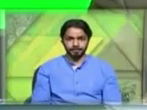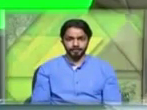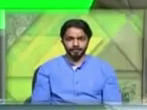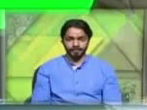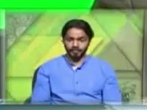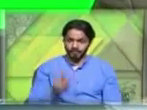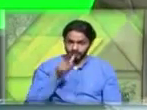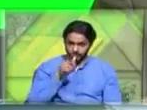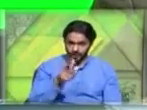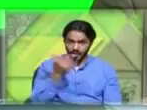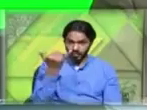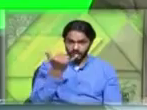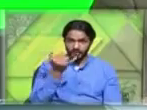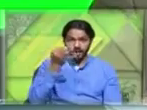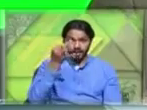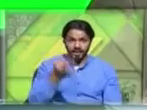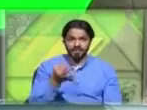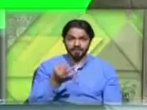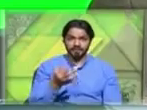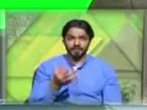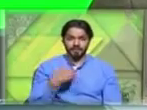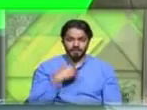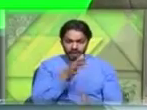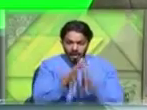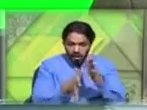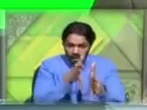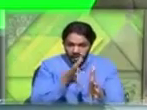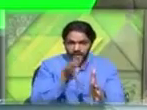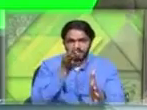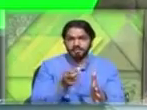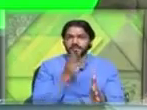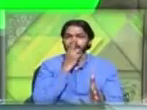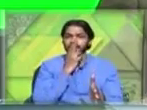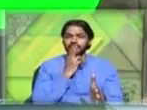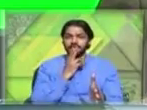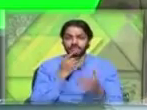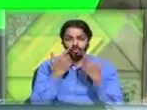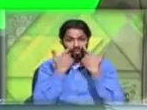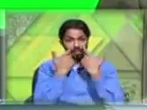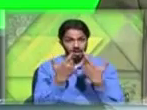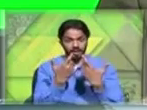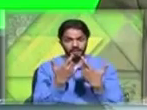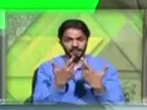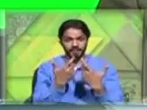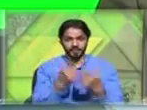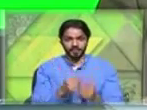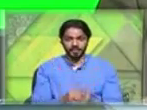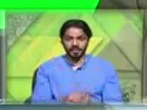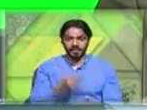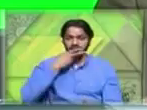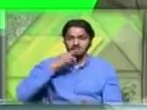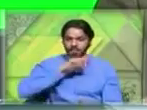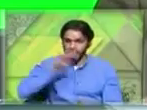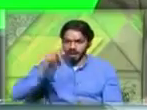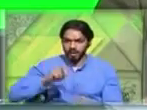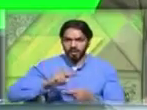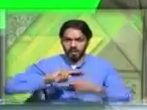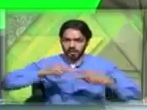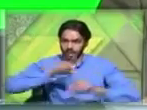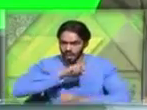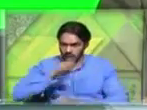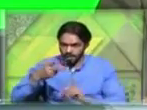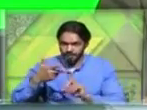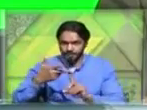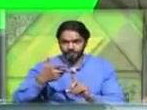في القول، نعم، هذا خطوة عملية أولى لتحقيق التجرد والعدل والإنصاف. نعم. على سبيل ما يلفظ من قول إلا لديه